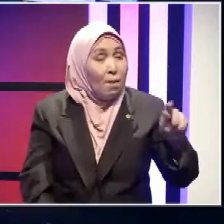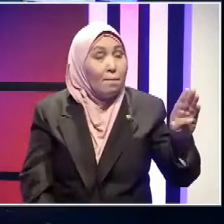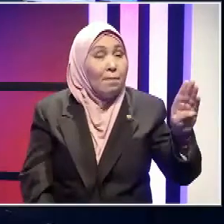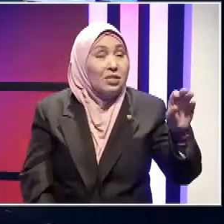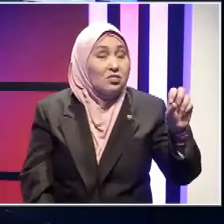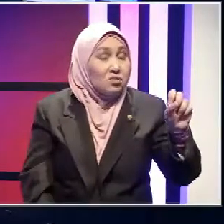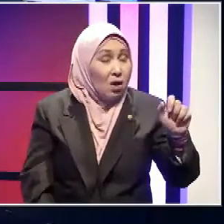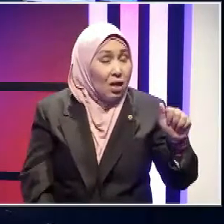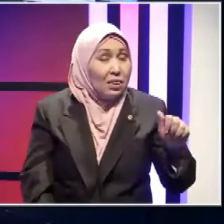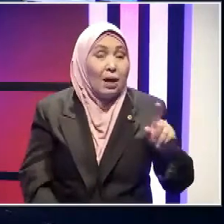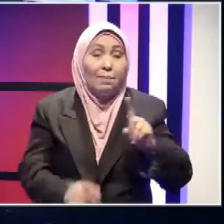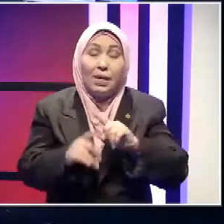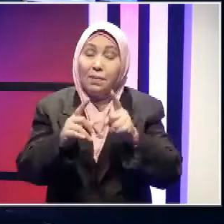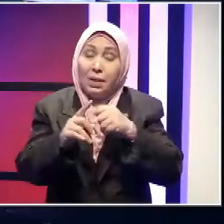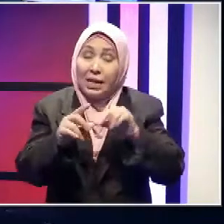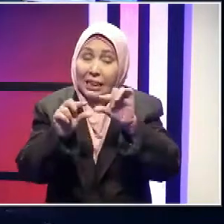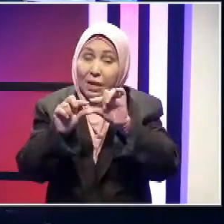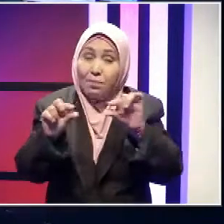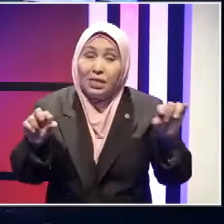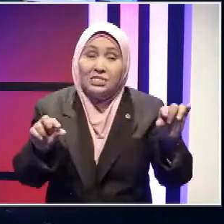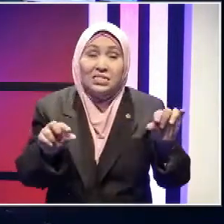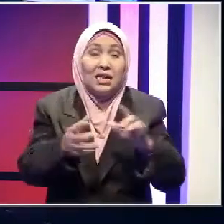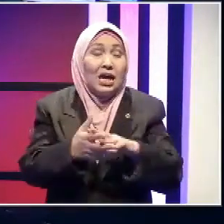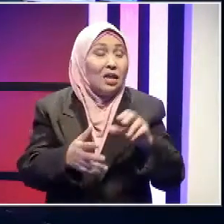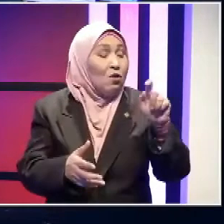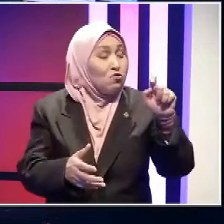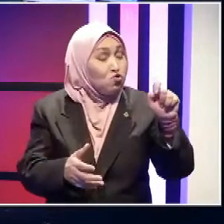tapi ditipiskan batu